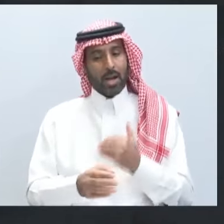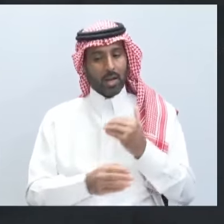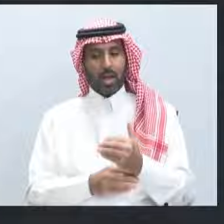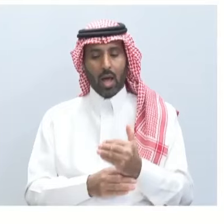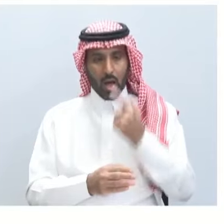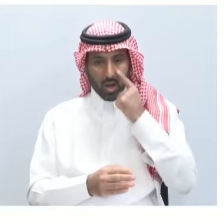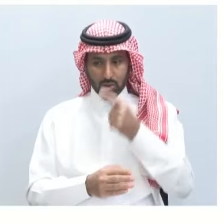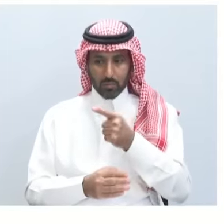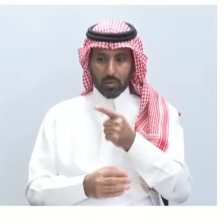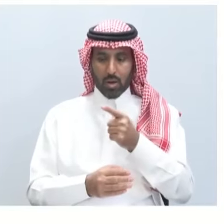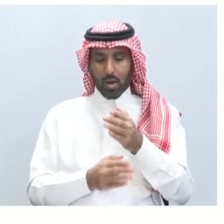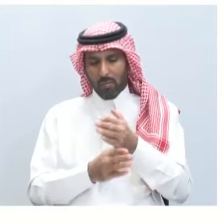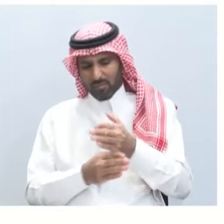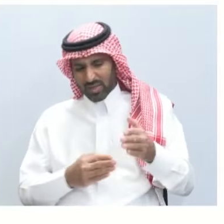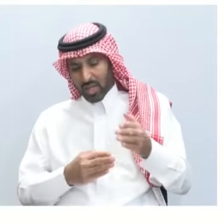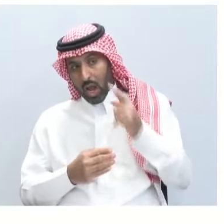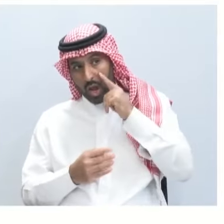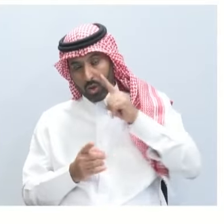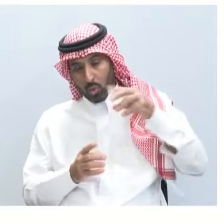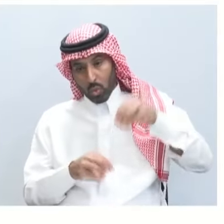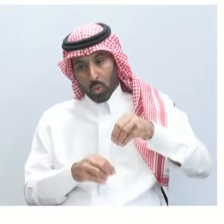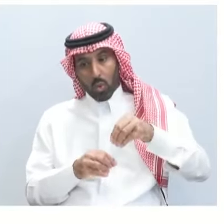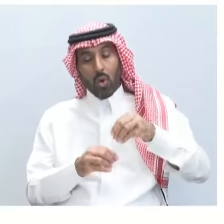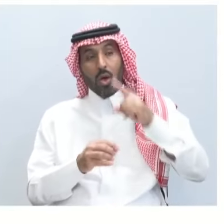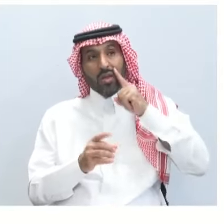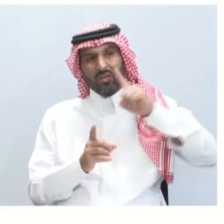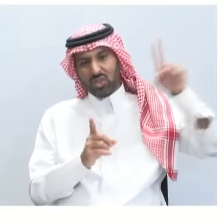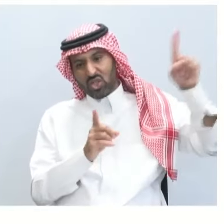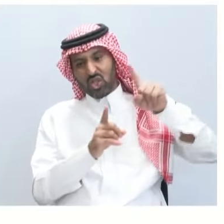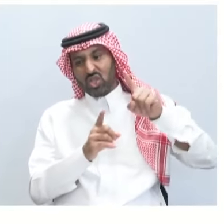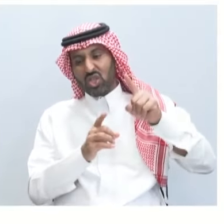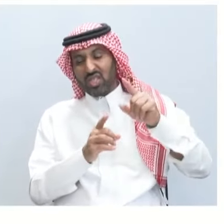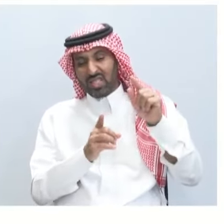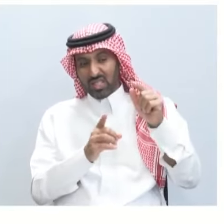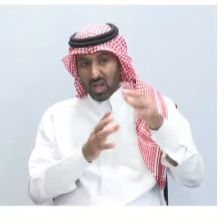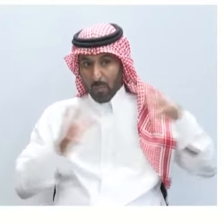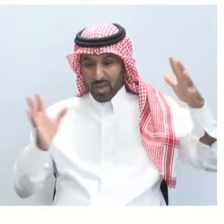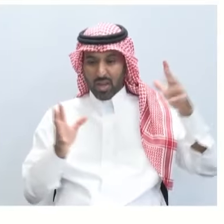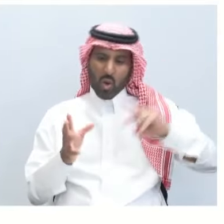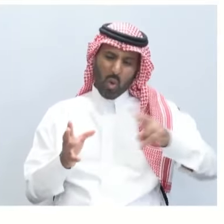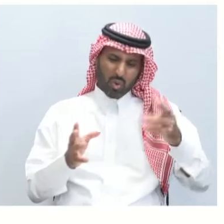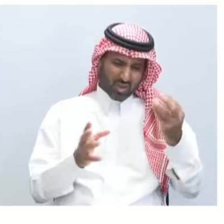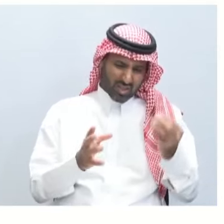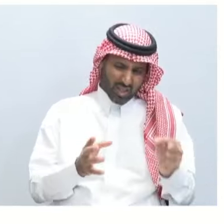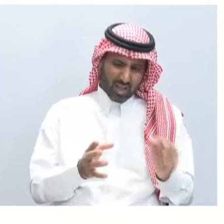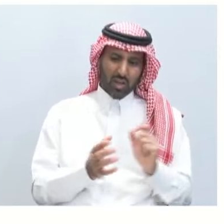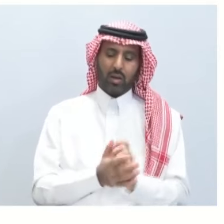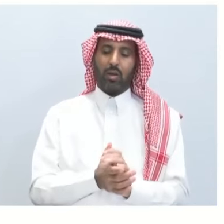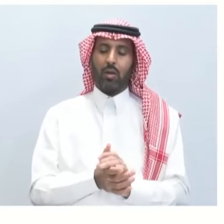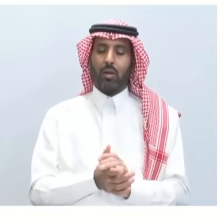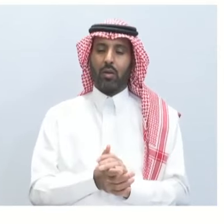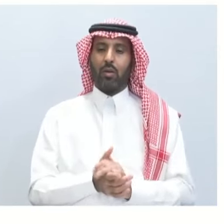احذر من الوقوع في الشرك كبيره وصغيره لان اعظم الذنوب الشرك ايضا من